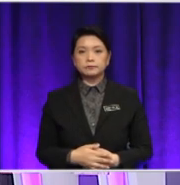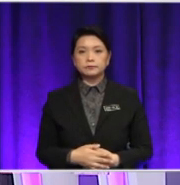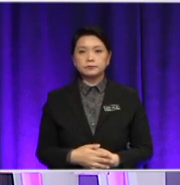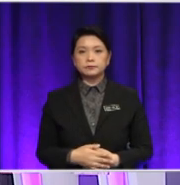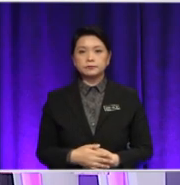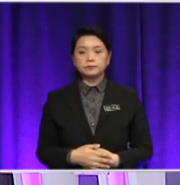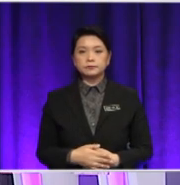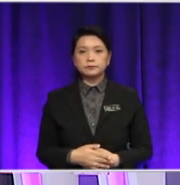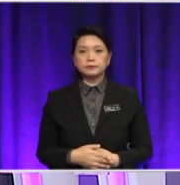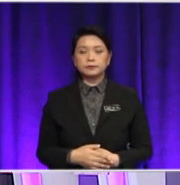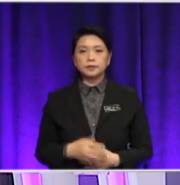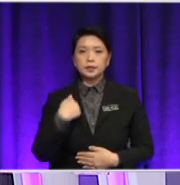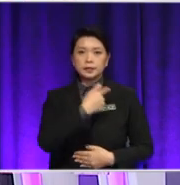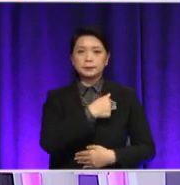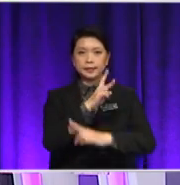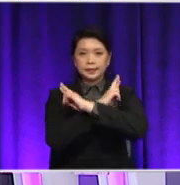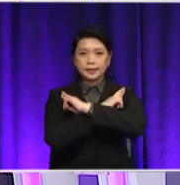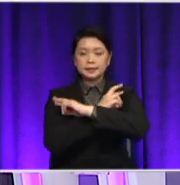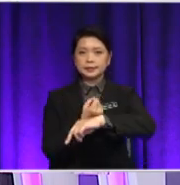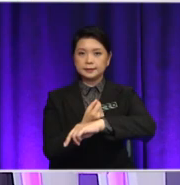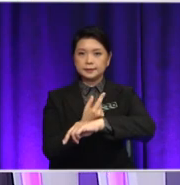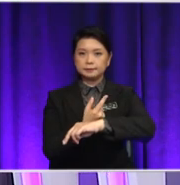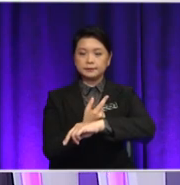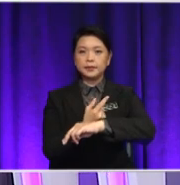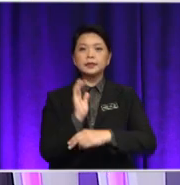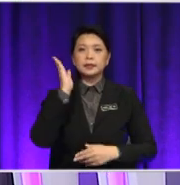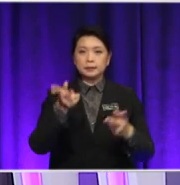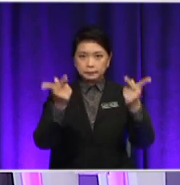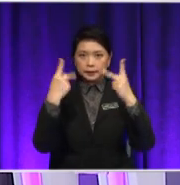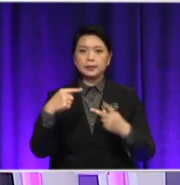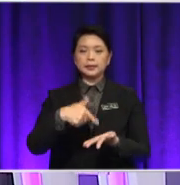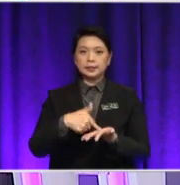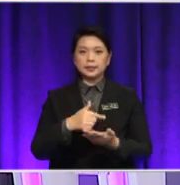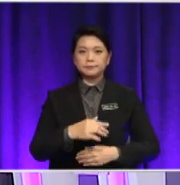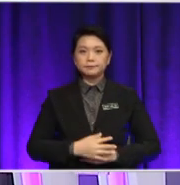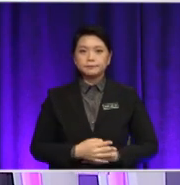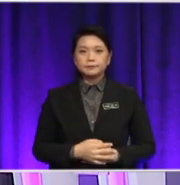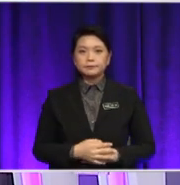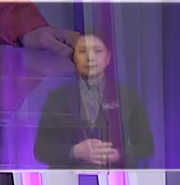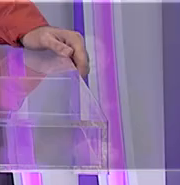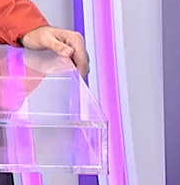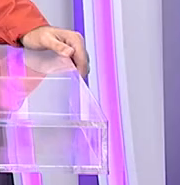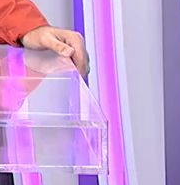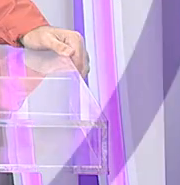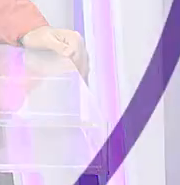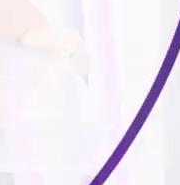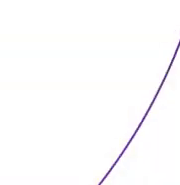pun dah faham. Okey, kita nak berhenti rehat. Selepas ini, kita akan kembali dalam slot Menengah Rendah.